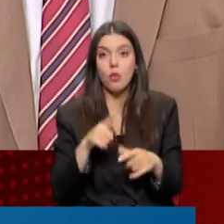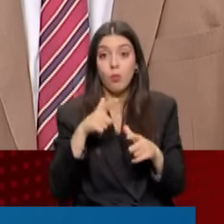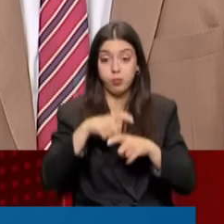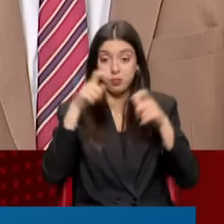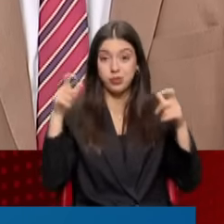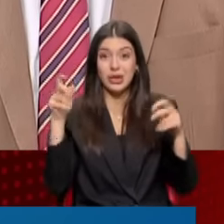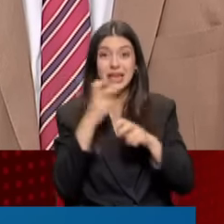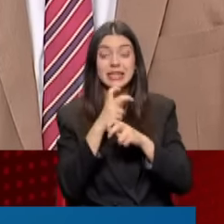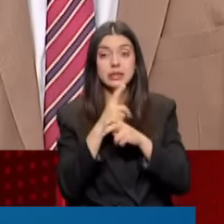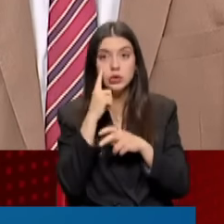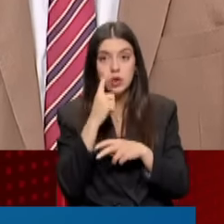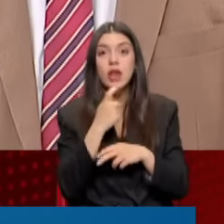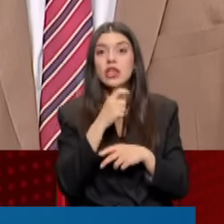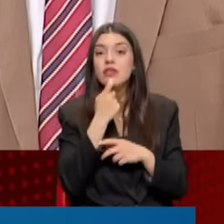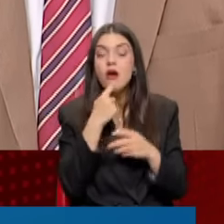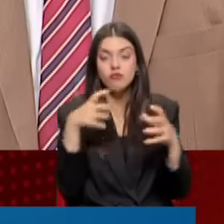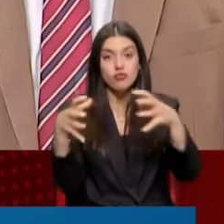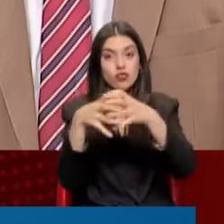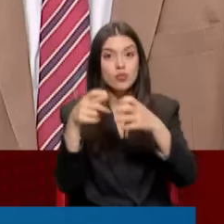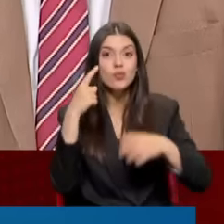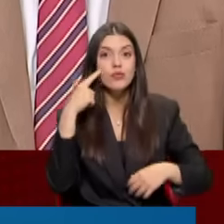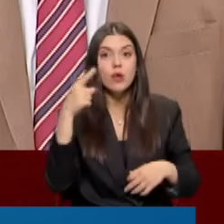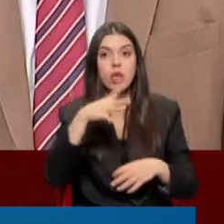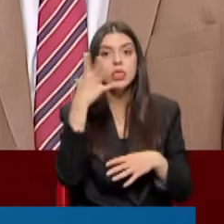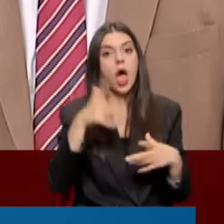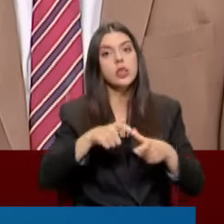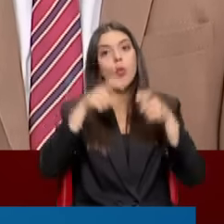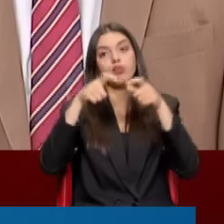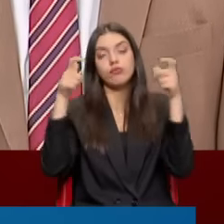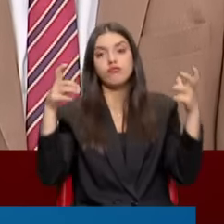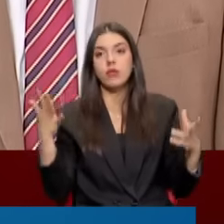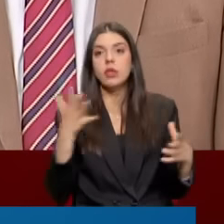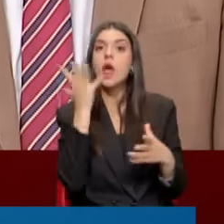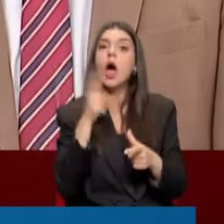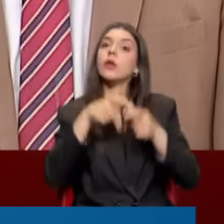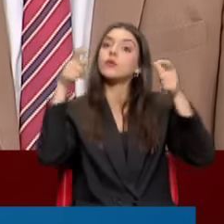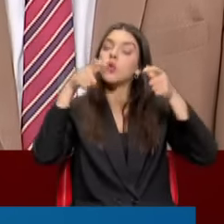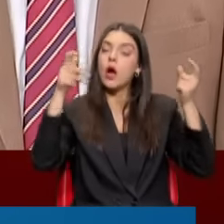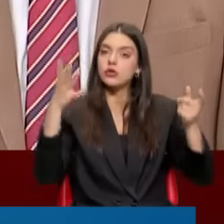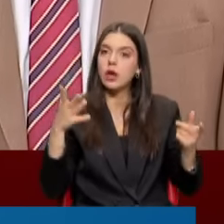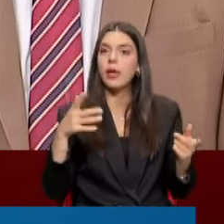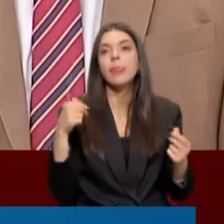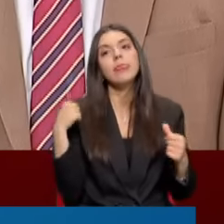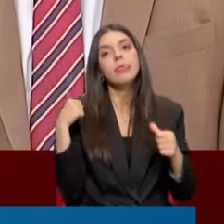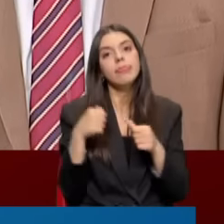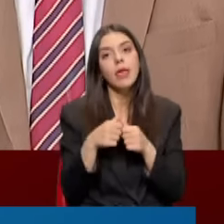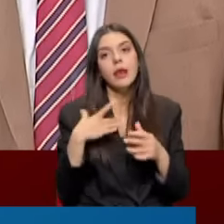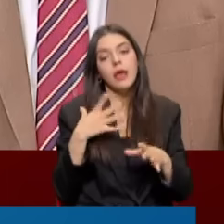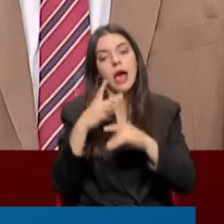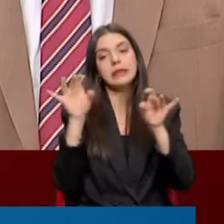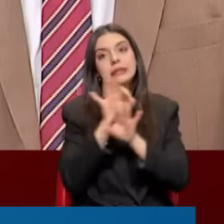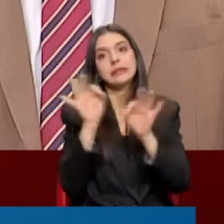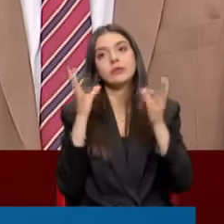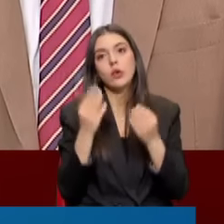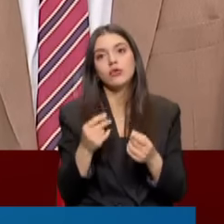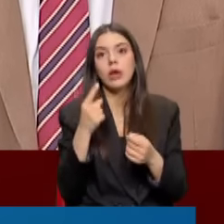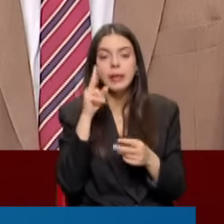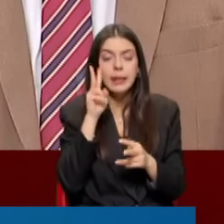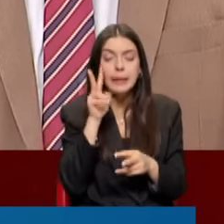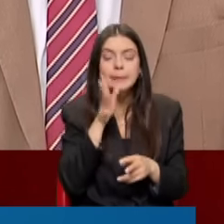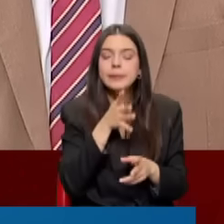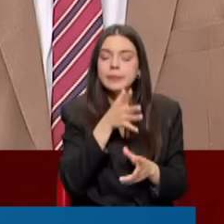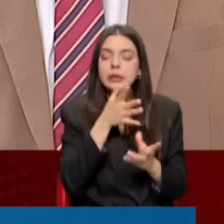içerisinde olan yaş grubu daha da büyüyecek daha da çoğalacak ve yine hazırlıksız yakalanacağı Göz göre göre